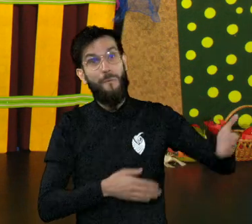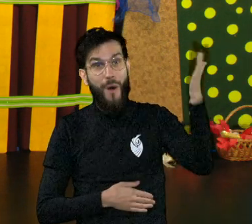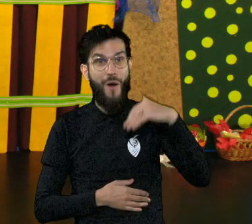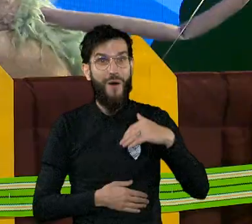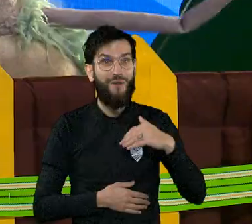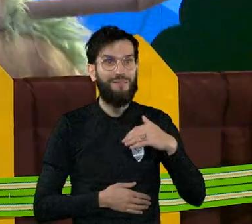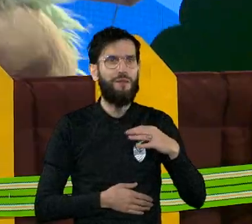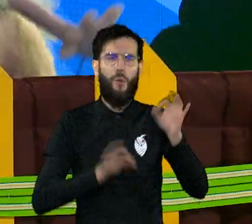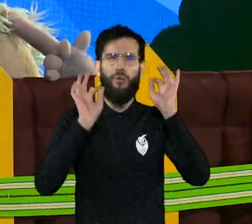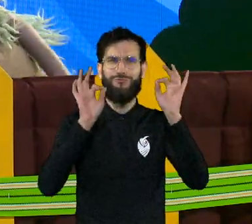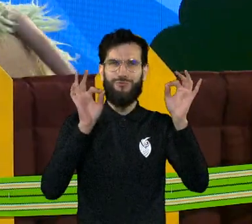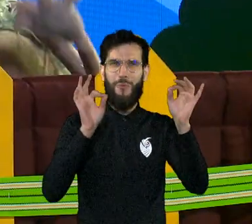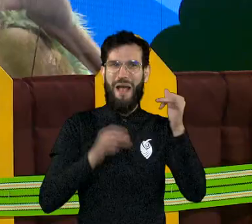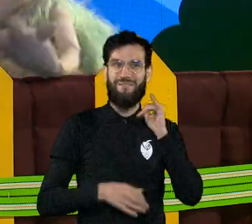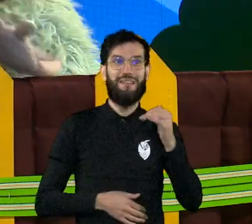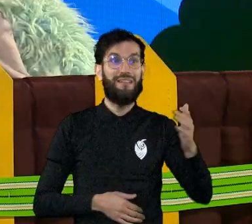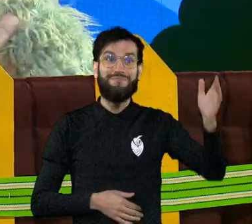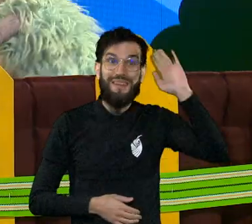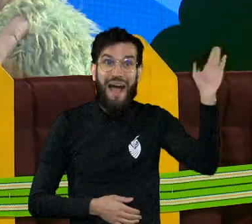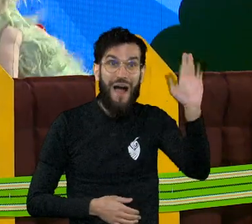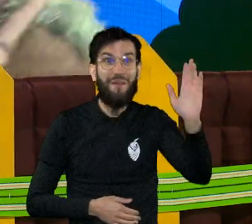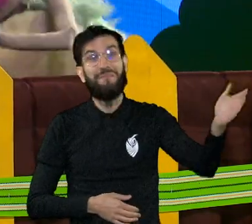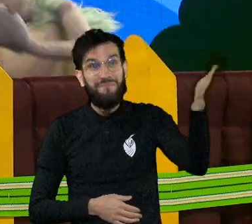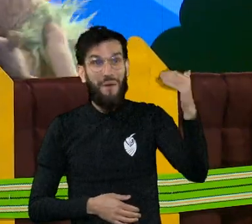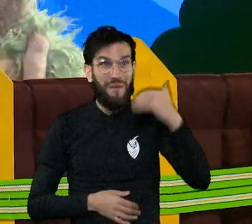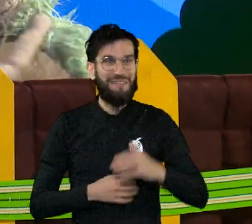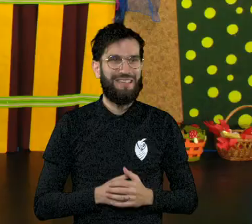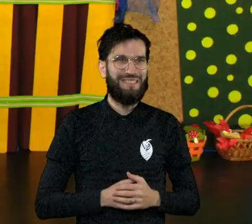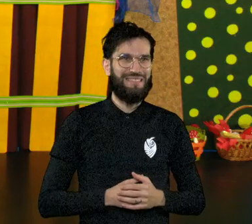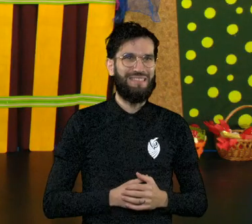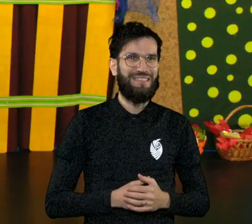To bude super výlet! Ahojte!